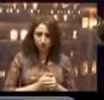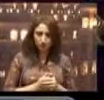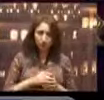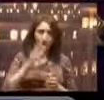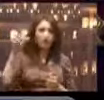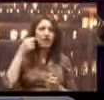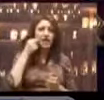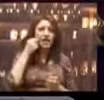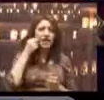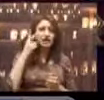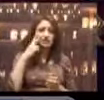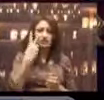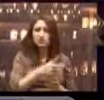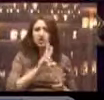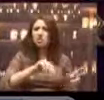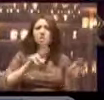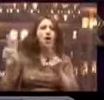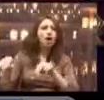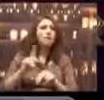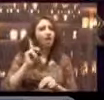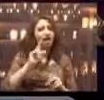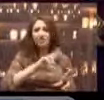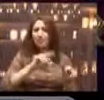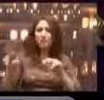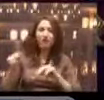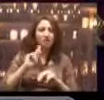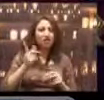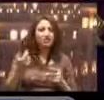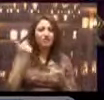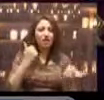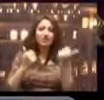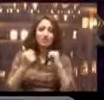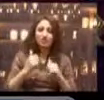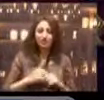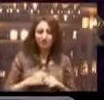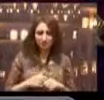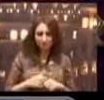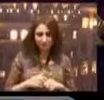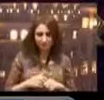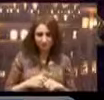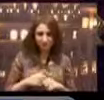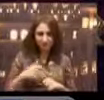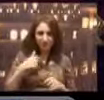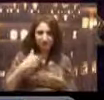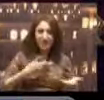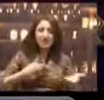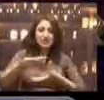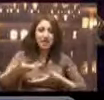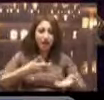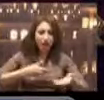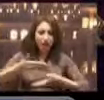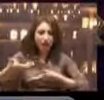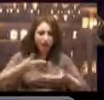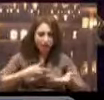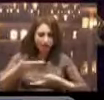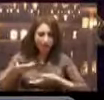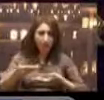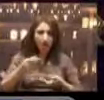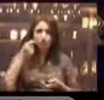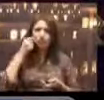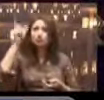في ناس كتير قوي تشوف ان هي هي، لا مش هي هي. في فرق كبير قوي بين واحد دايما دايما بيتعامل مع الحدث وواحد